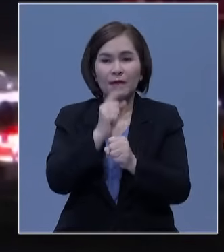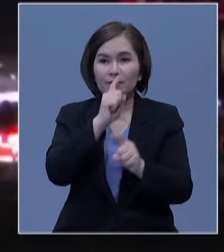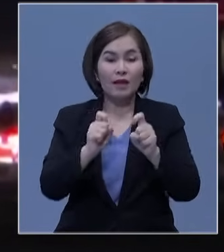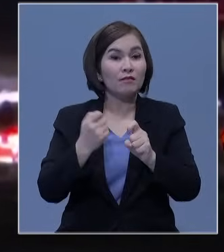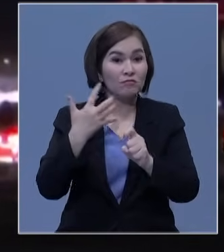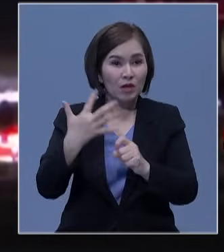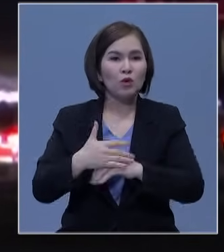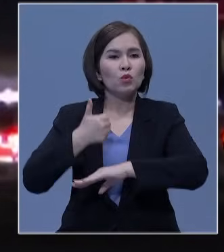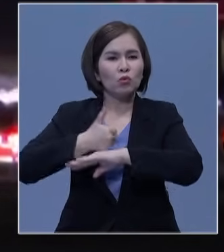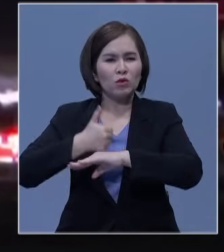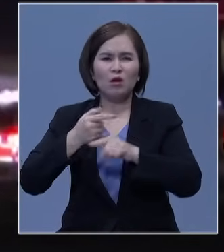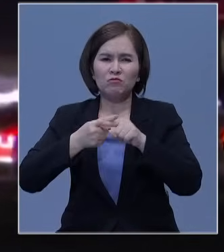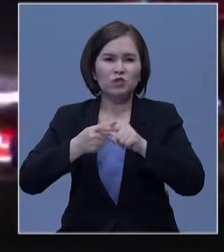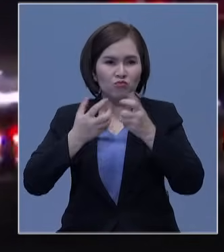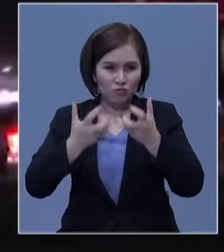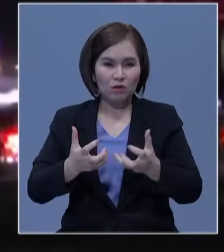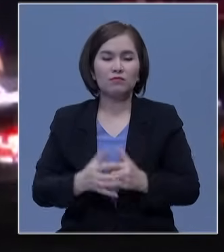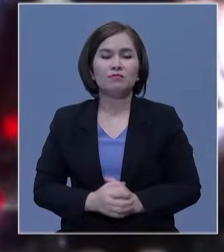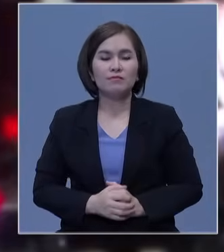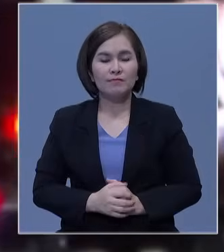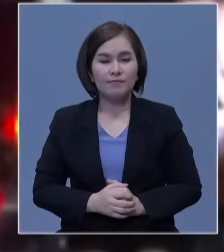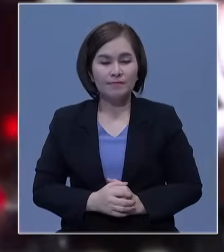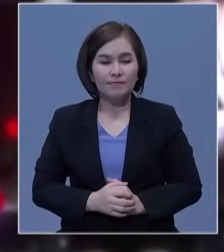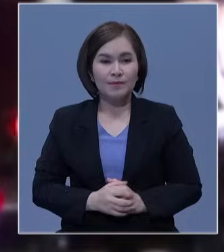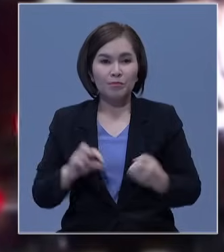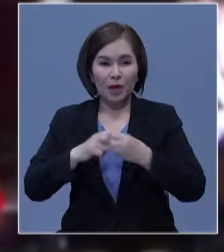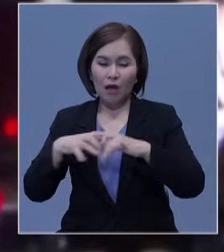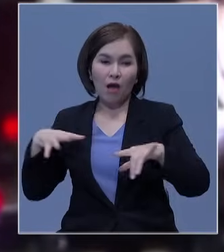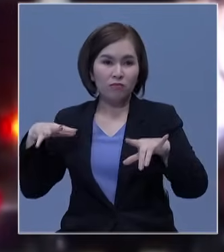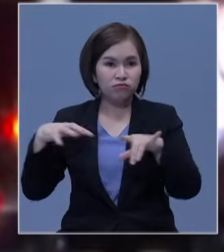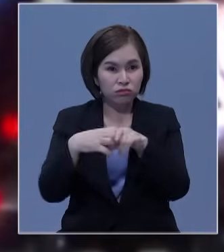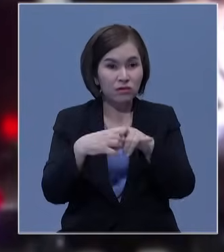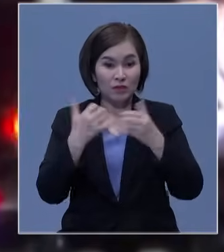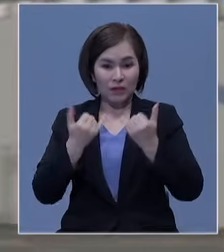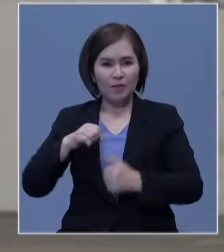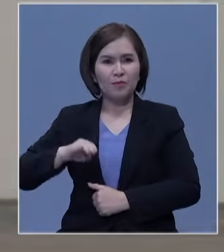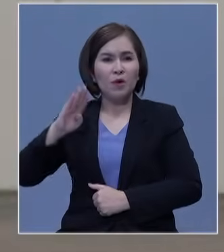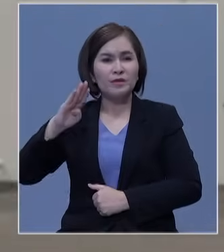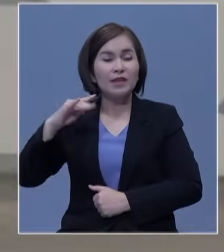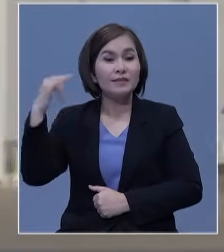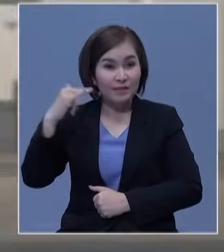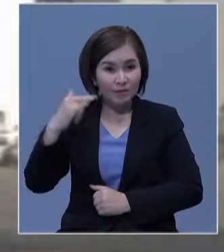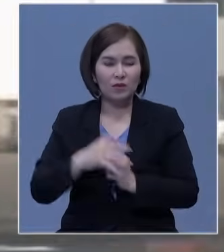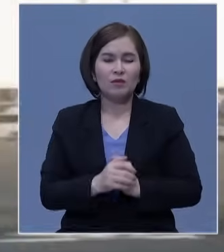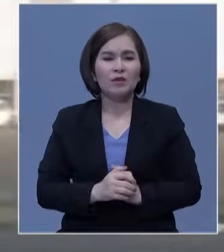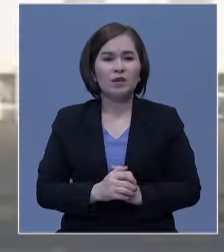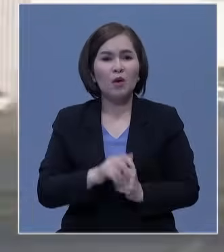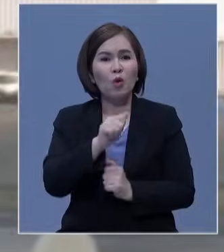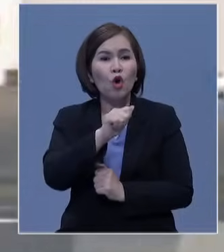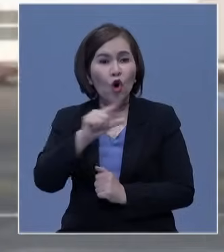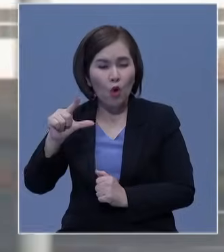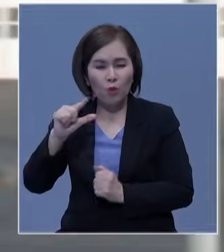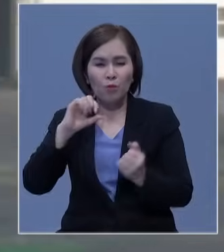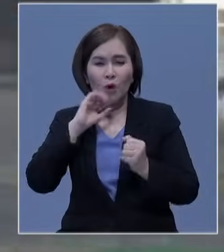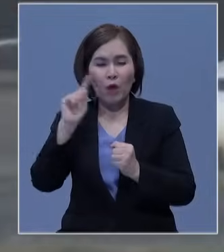นกัปตันบาดเจ็บสาหัสนะครับเหตุดังกล่าวทำให้สายการบิน Japan Airlines และ All Nippon Airways นะครับต้องประกาศยก